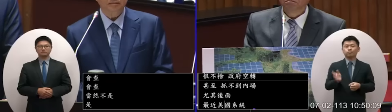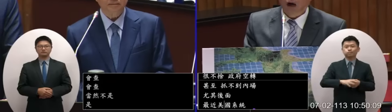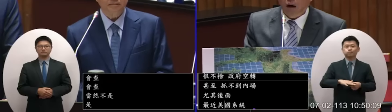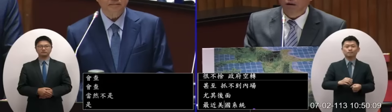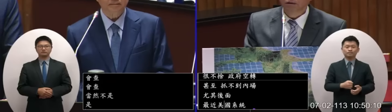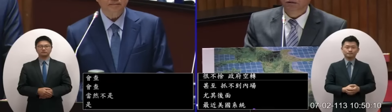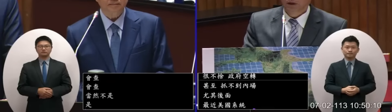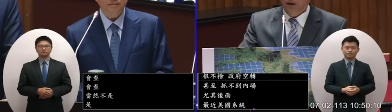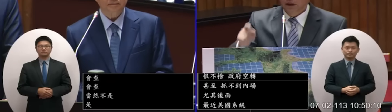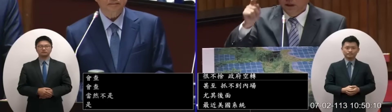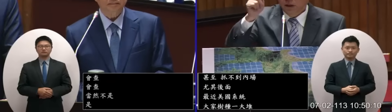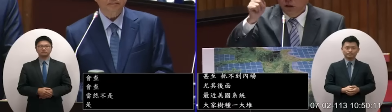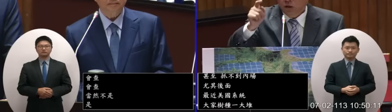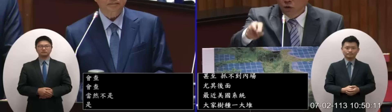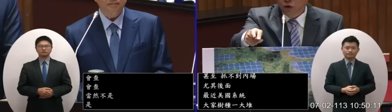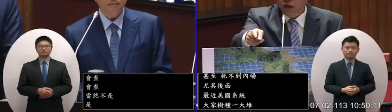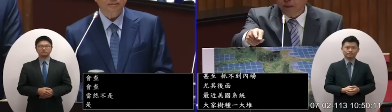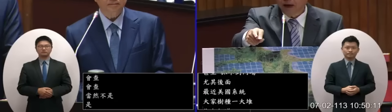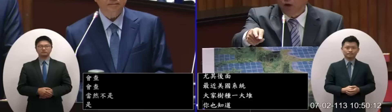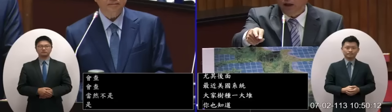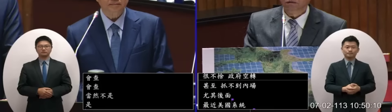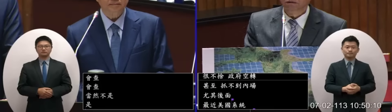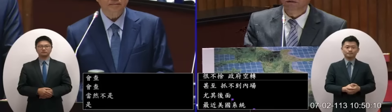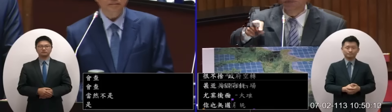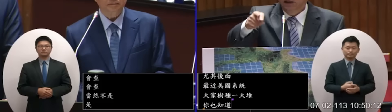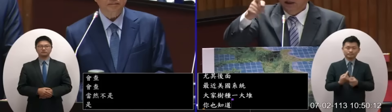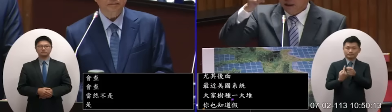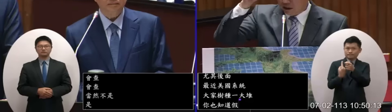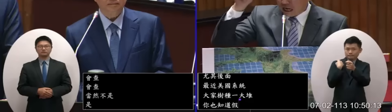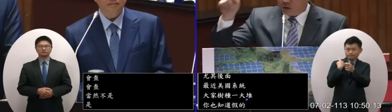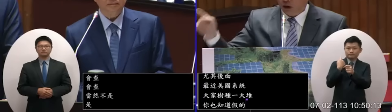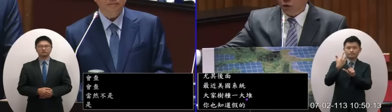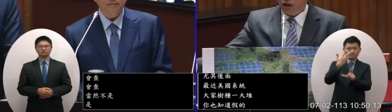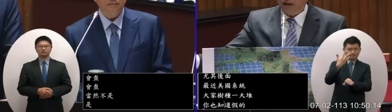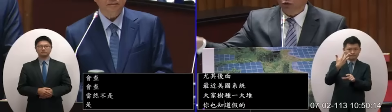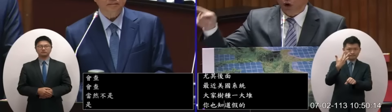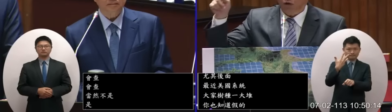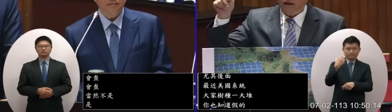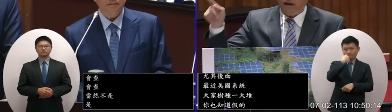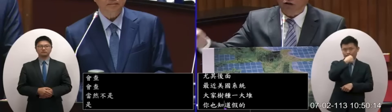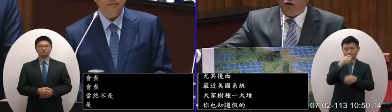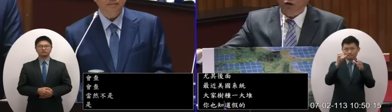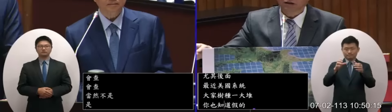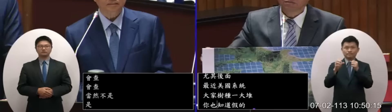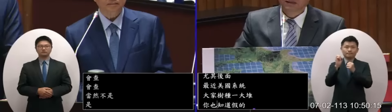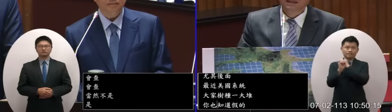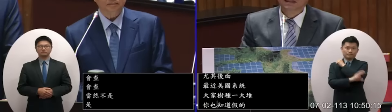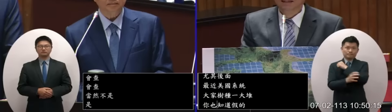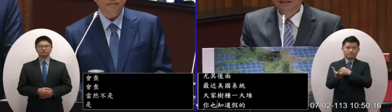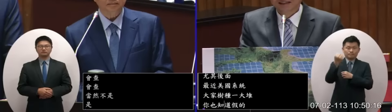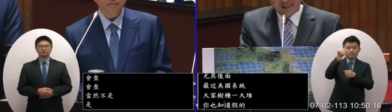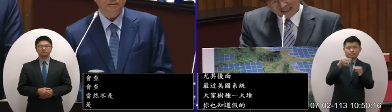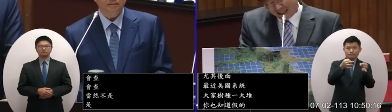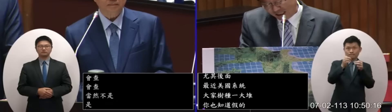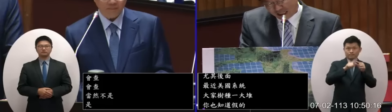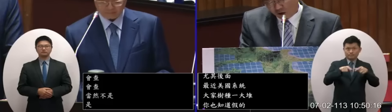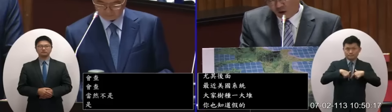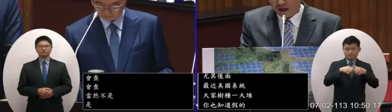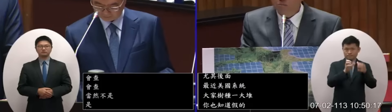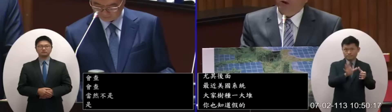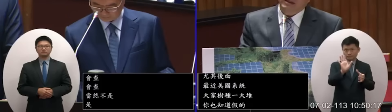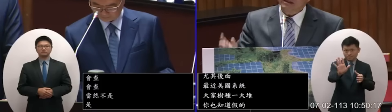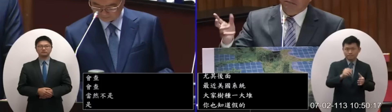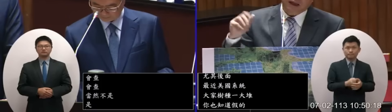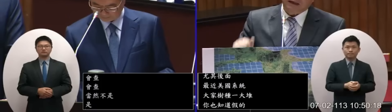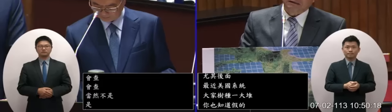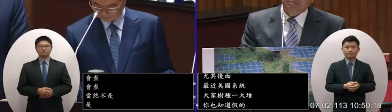哦，去年8月，伫台湾有成立碳权交易中心，迄实在讲诶，满